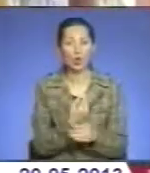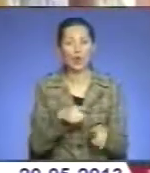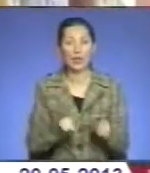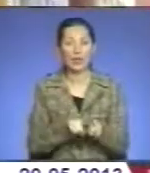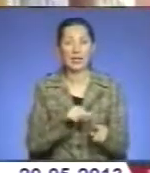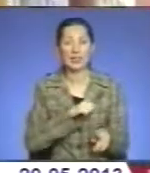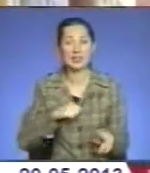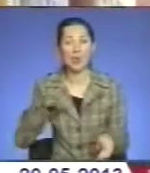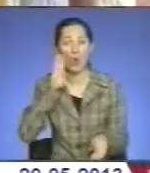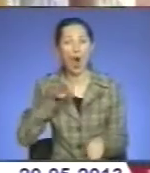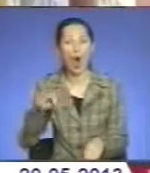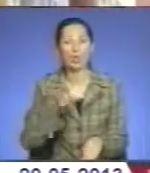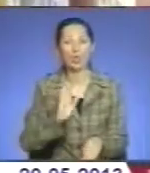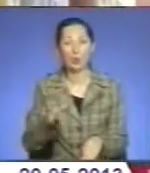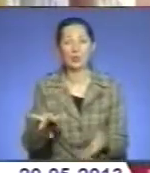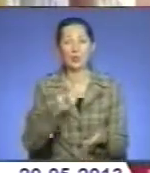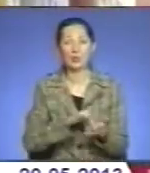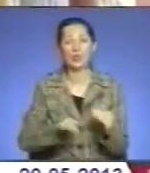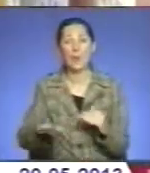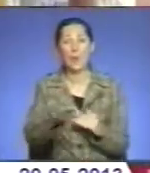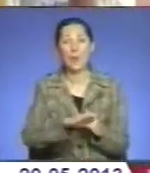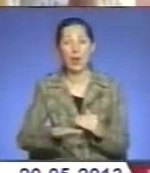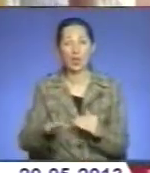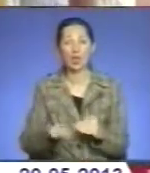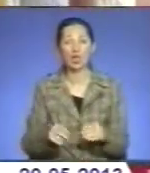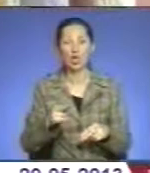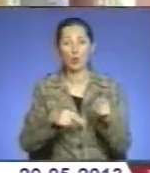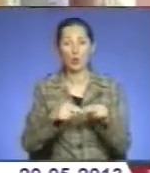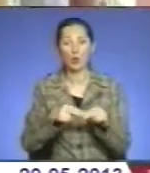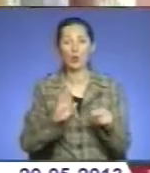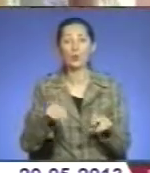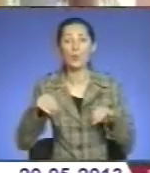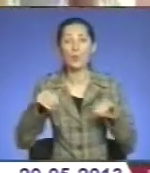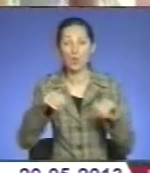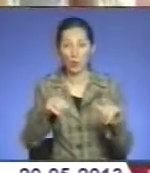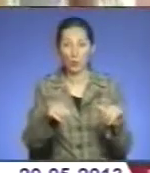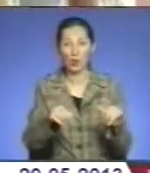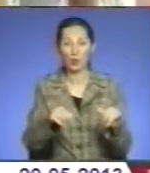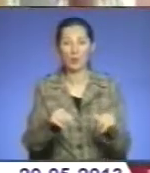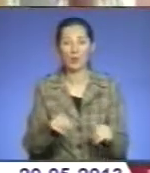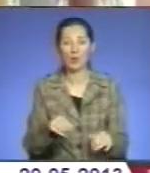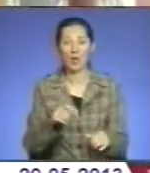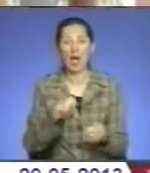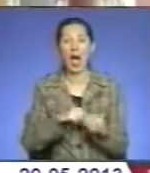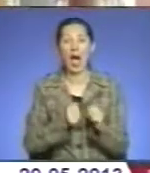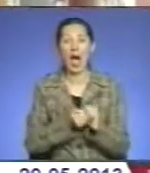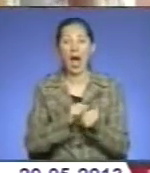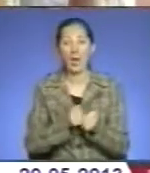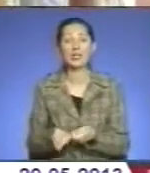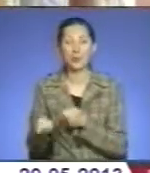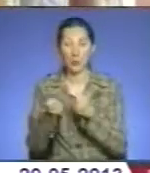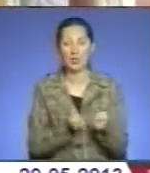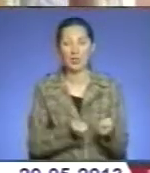самому озері буде міський пляж збудовано, де буде і пісок засипано, галька зі Дністра завезена і так